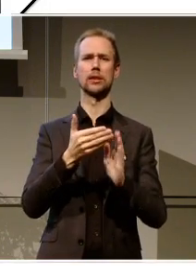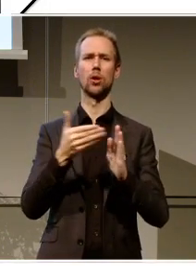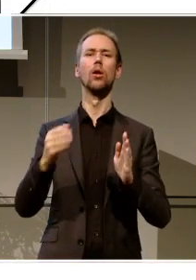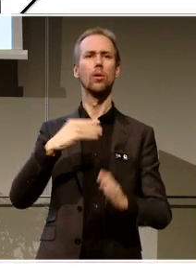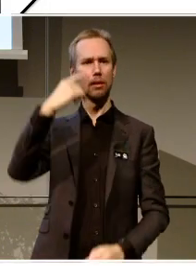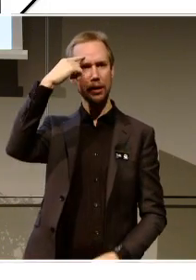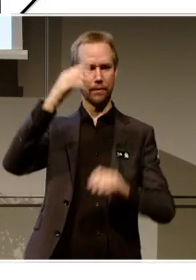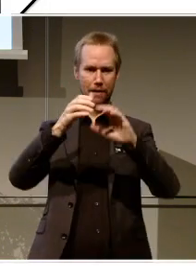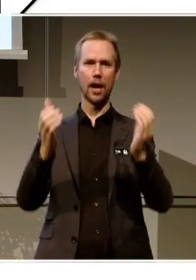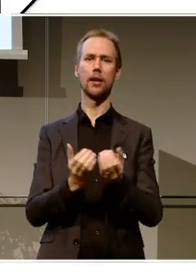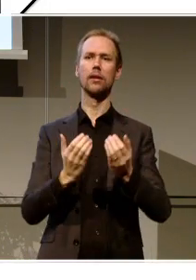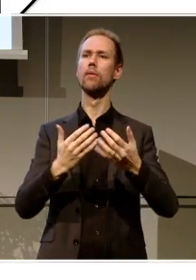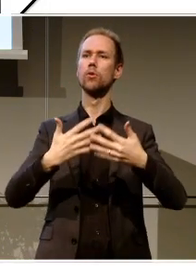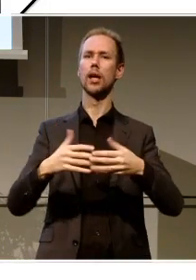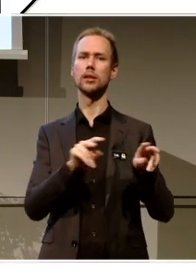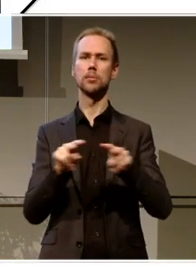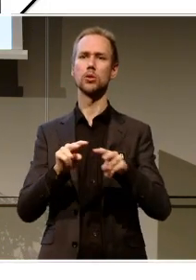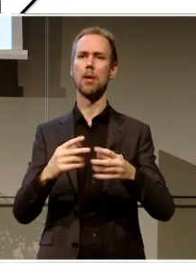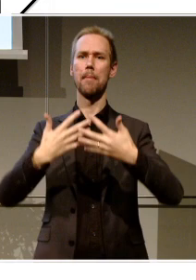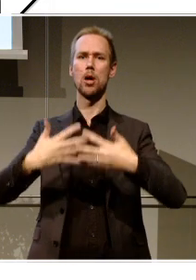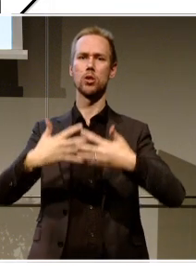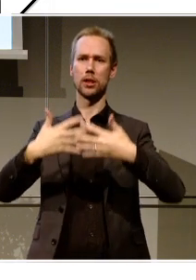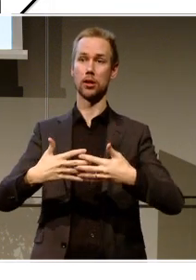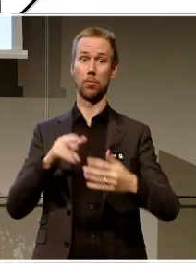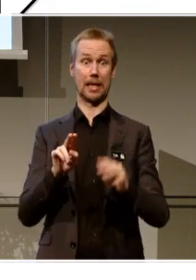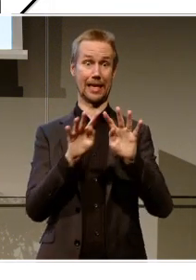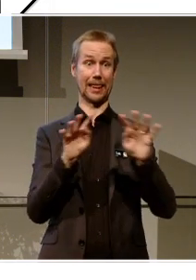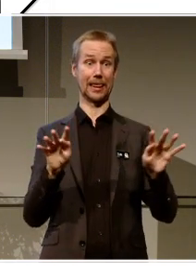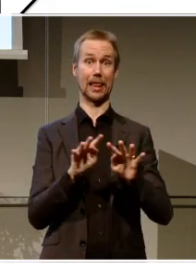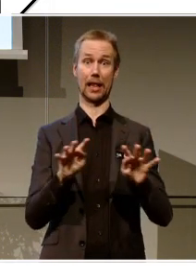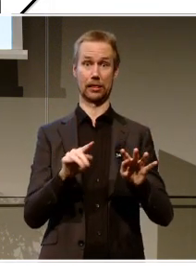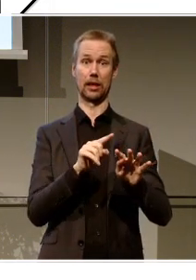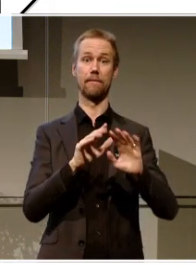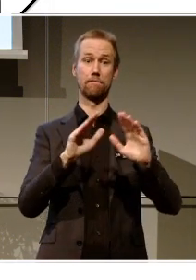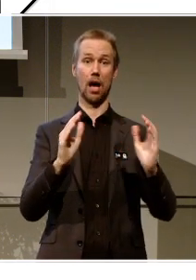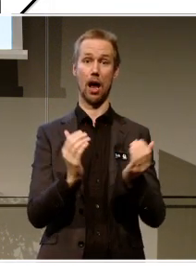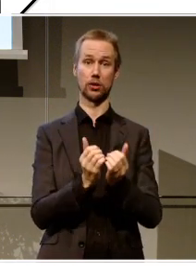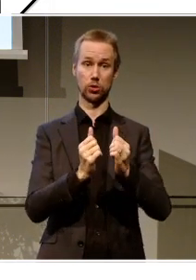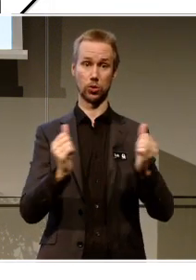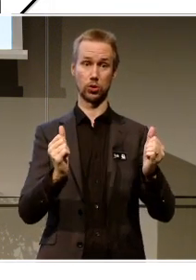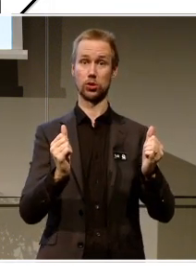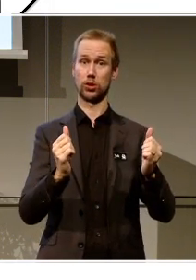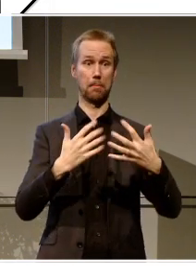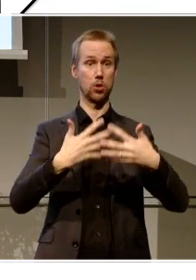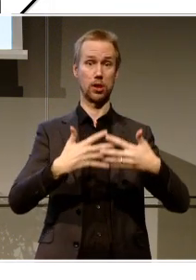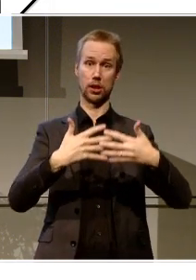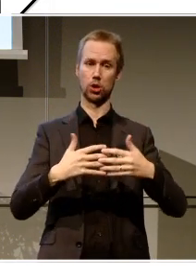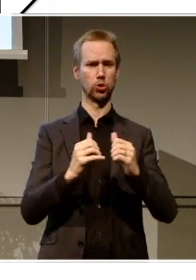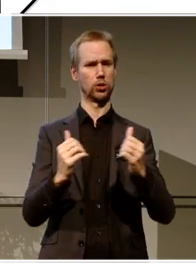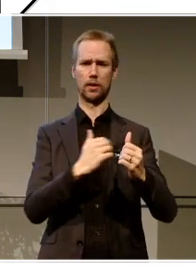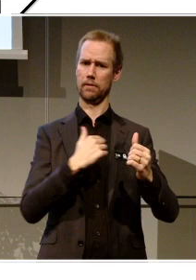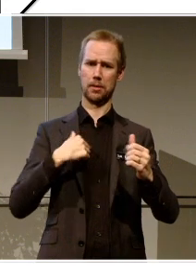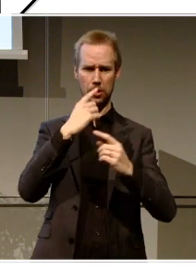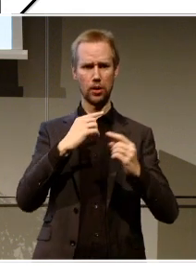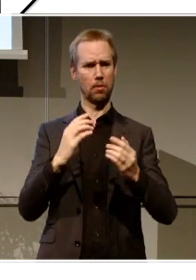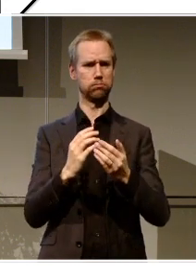maskin. Och på ett sätt så är ju internet världens största maskin. Det är det största vi människor har lyckats bygga ihop. Täcker